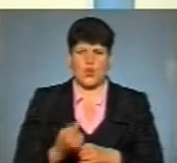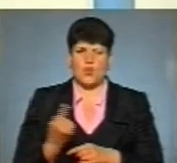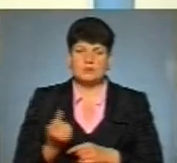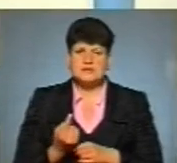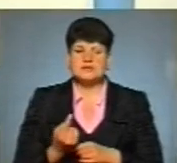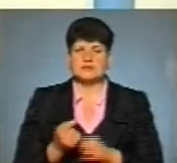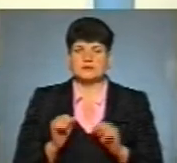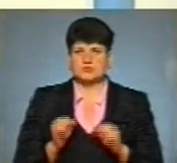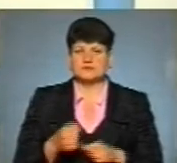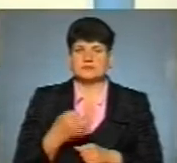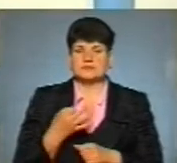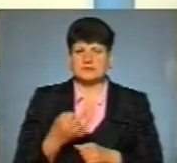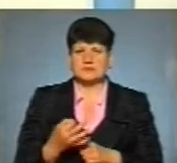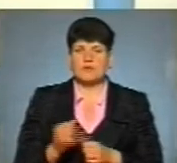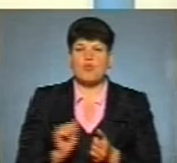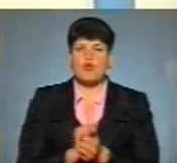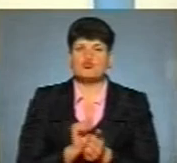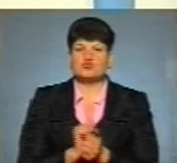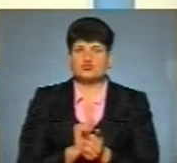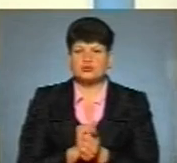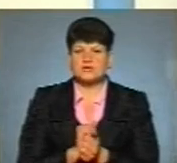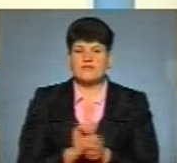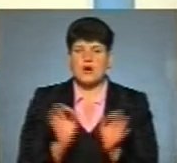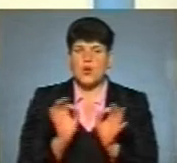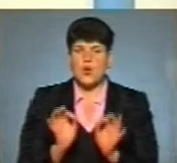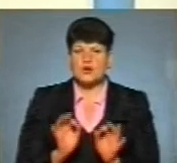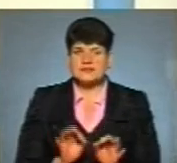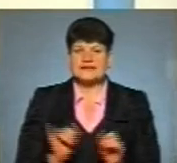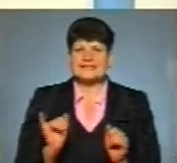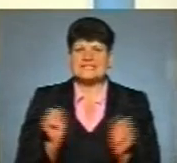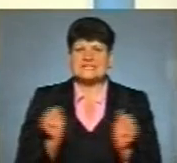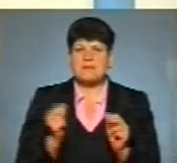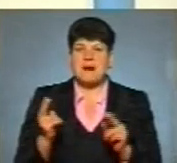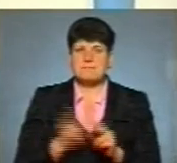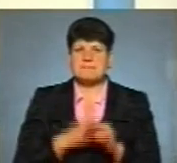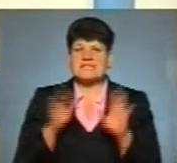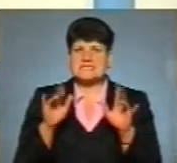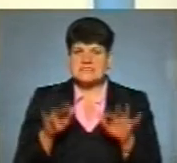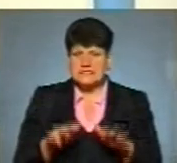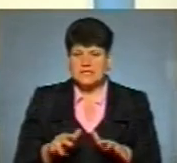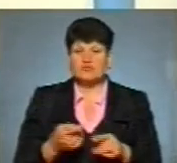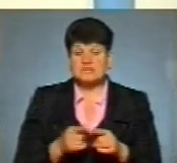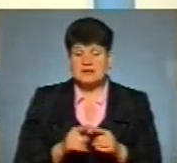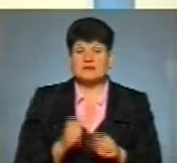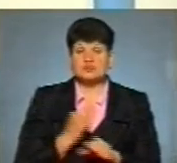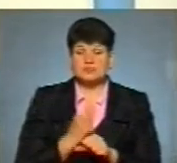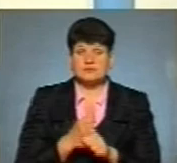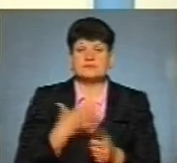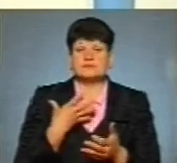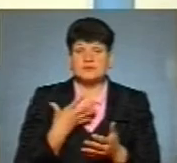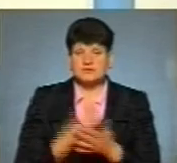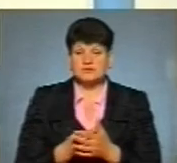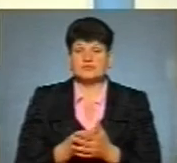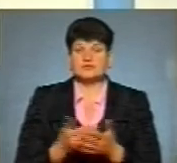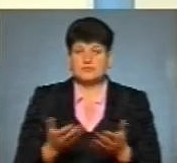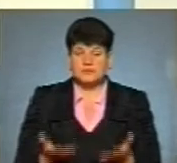будемо казати, посушлива осінь і зима безсніжна свої внесли корективи. Ти